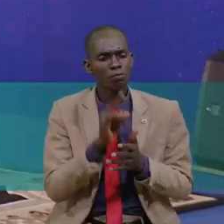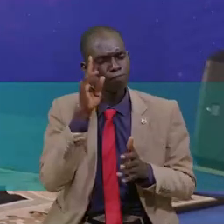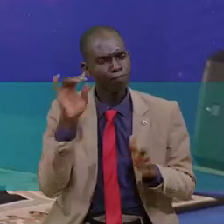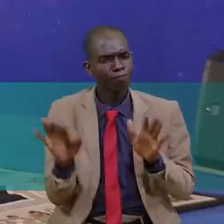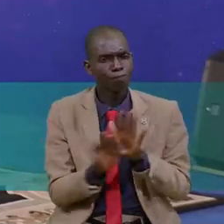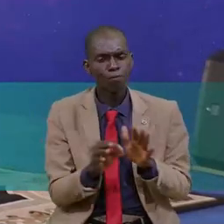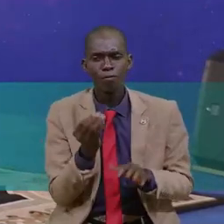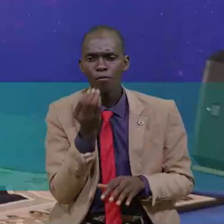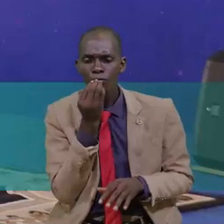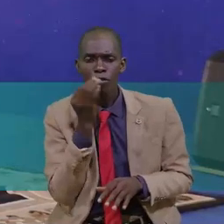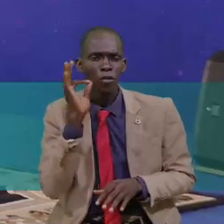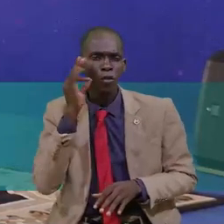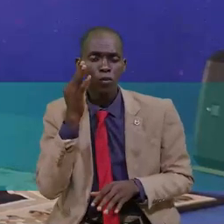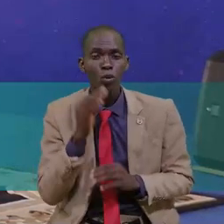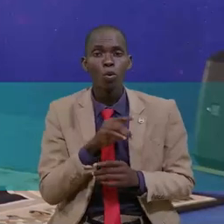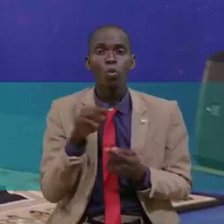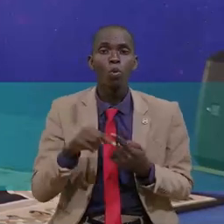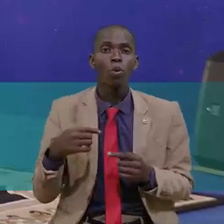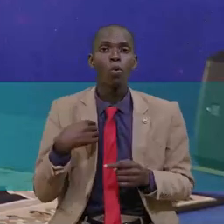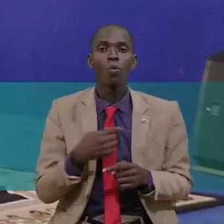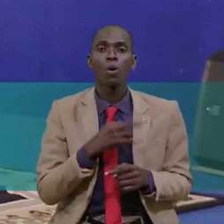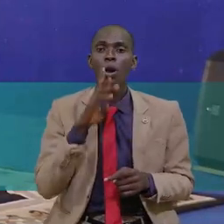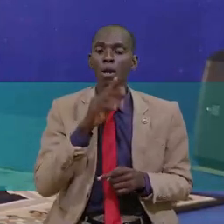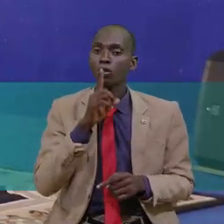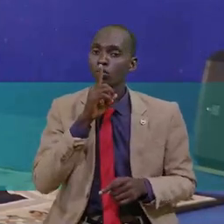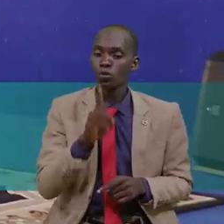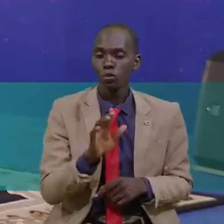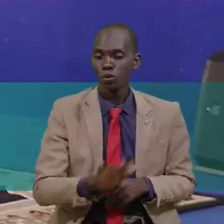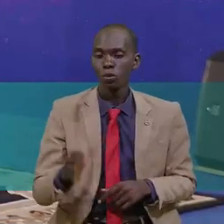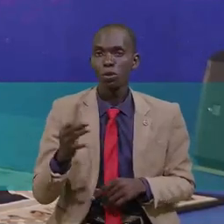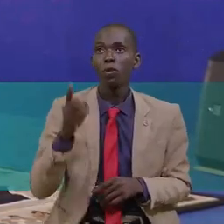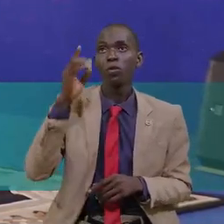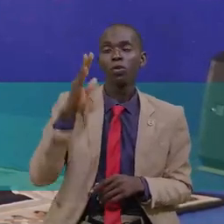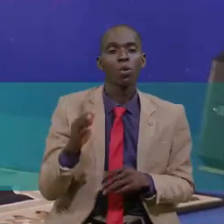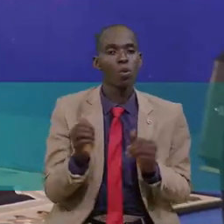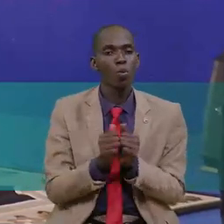de vrais enfants de Dieu, nous vivons à la présence de Dieu